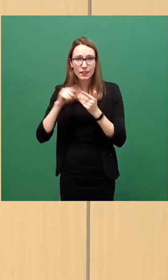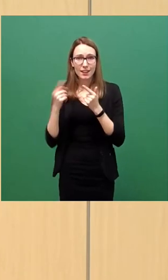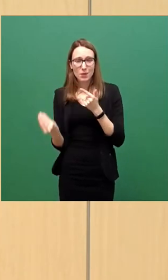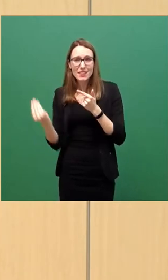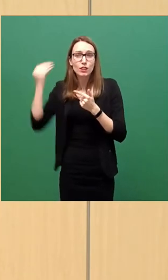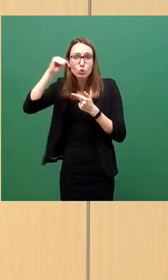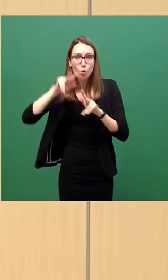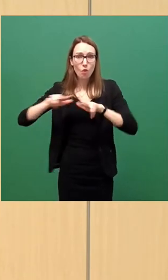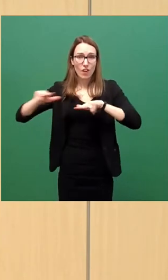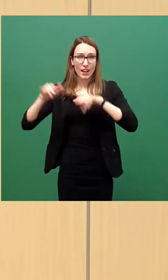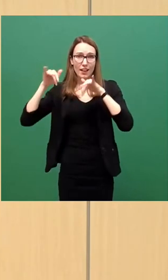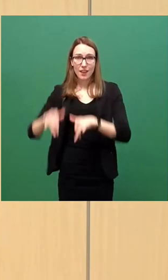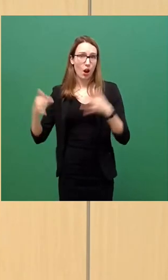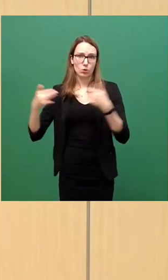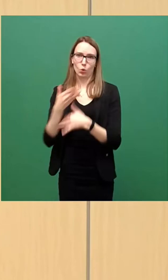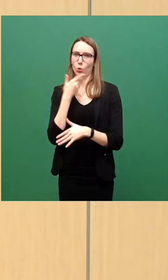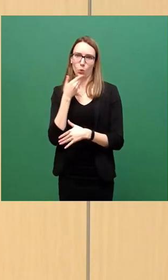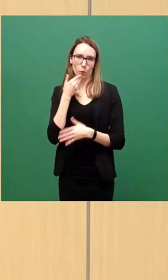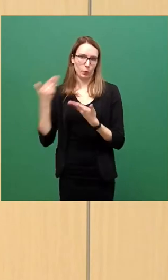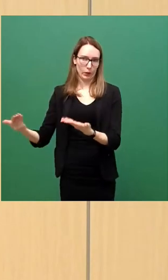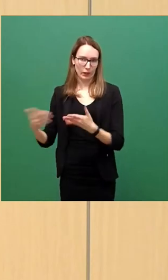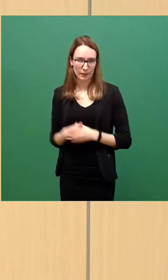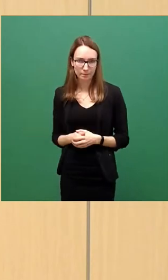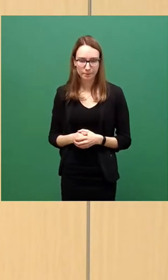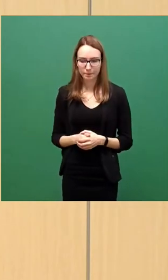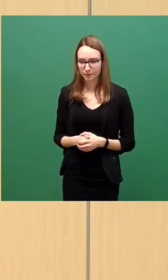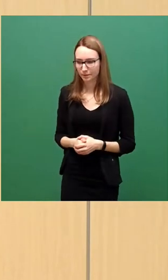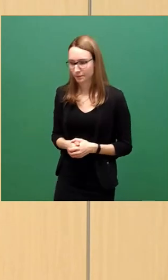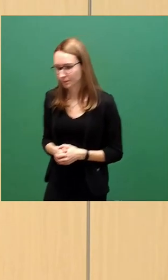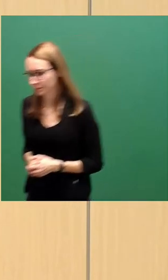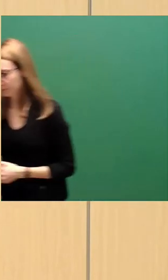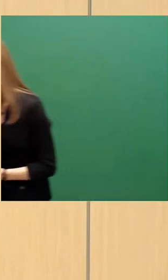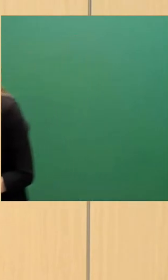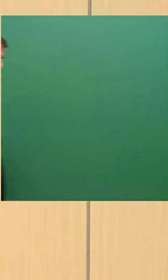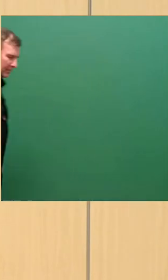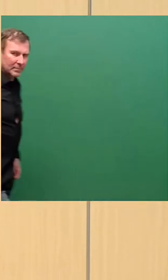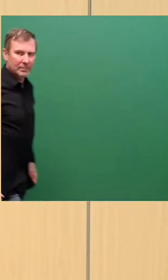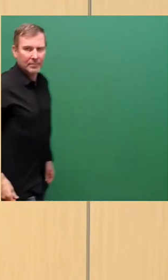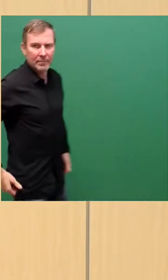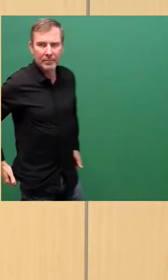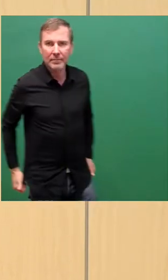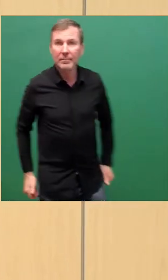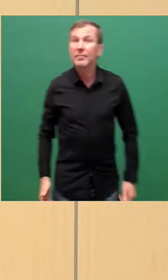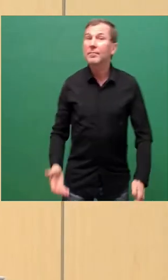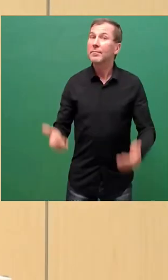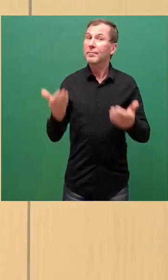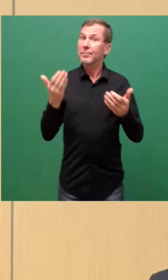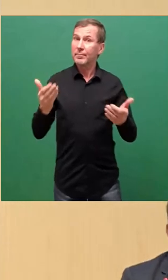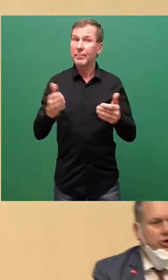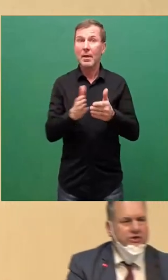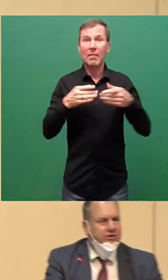definitiv nicht grün ist. Danke. So, damit ist die